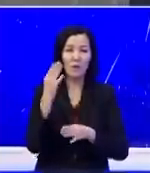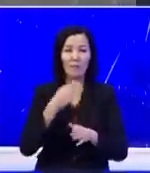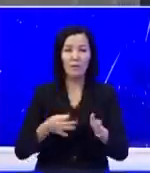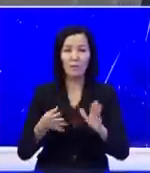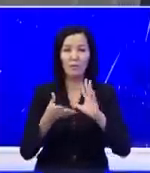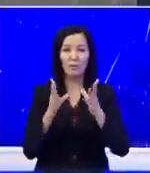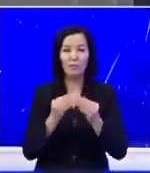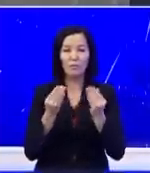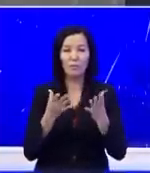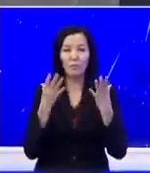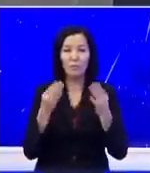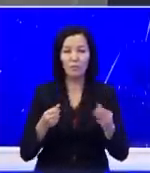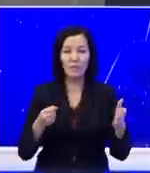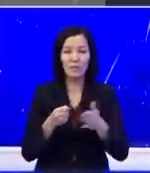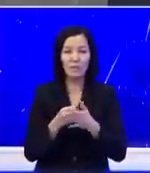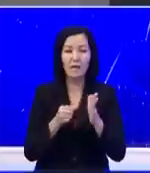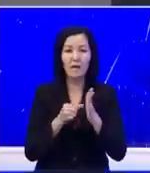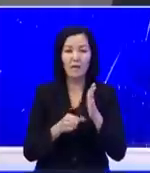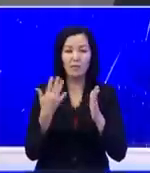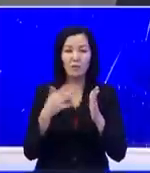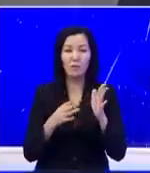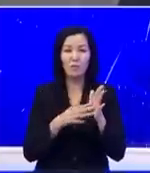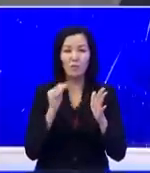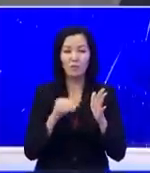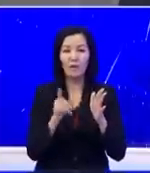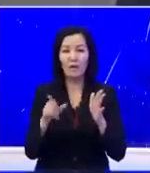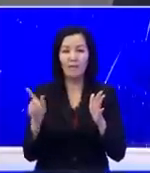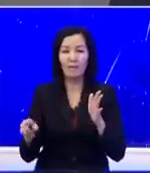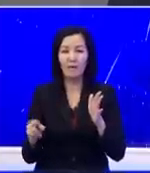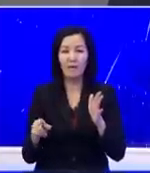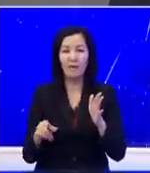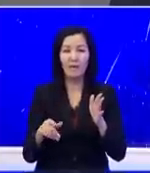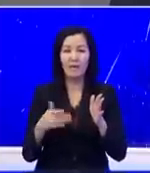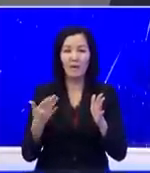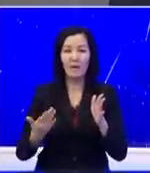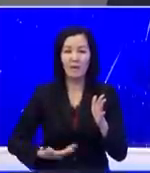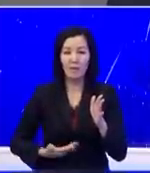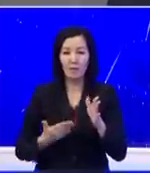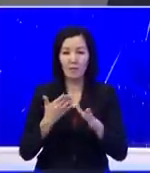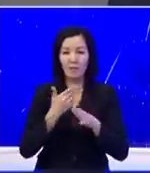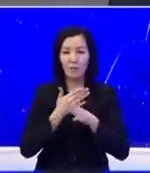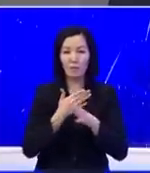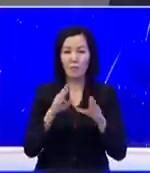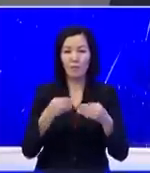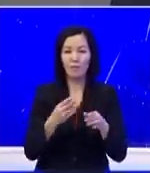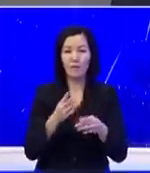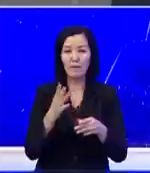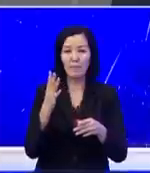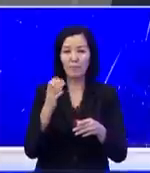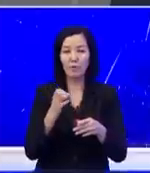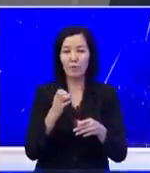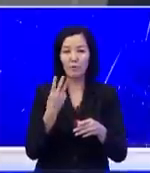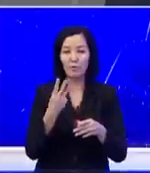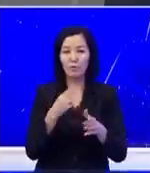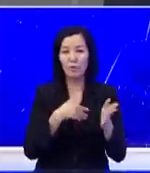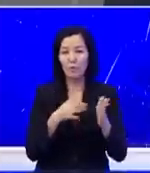бүгінгі күнге дейін 659 мың адамға әлеуметтік төлем тағайындалды. 5300-іне бас тарту шешімі